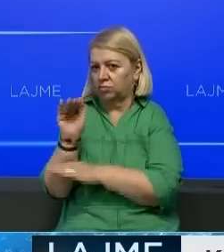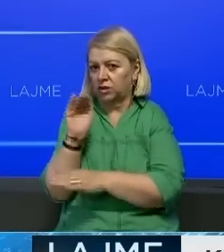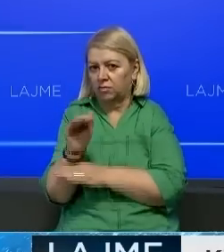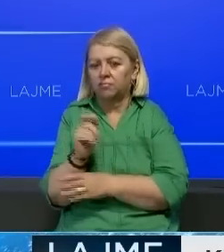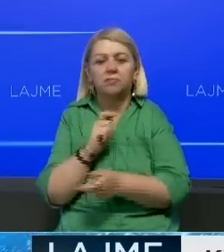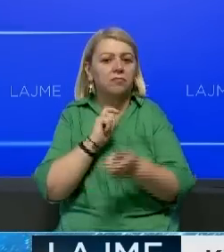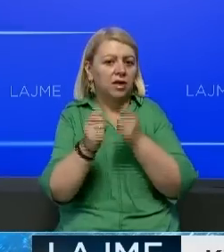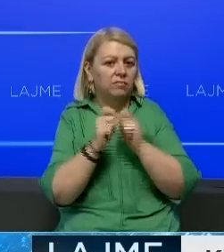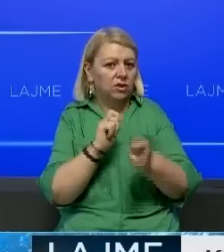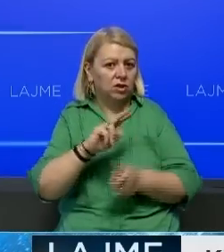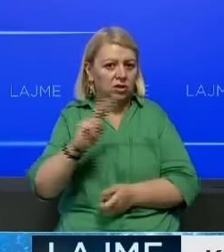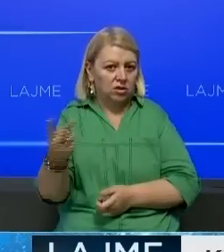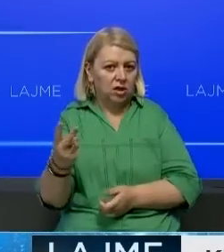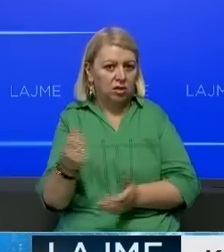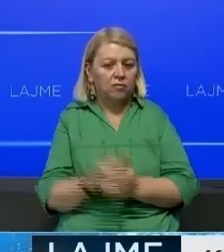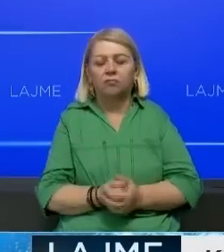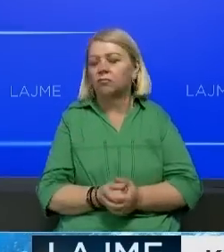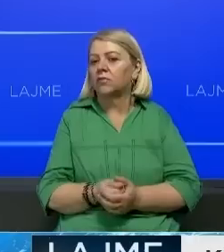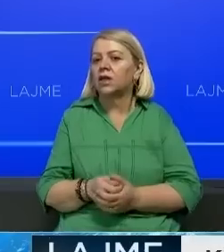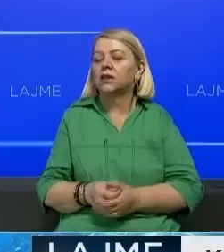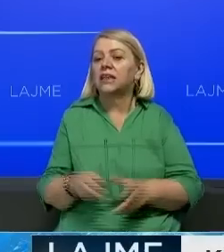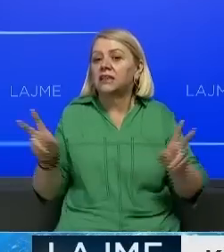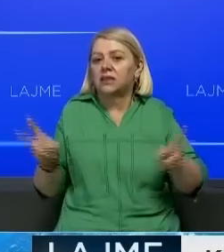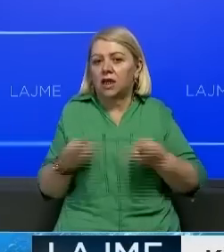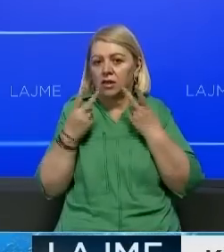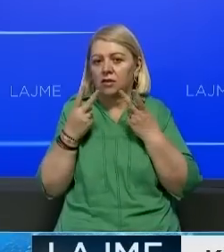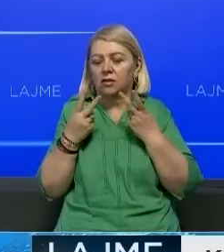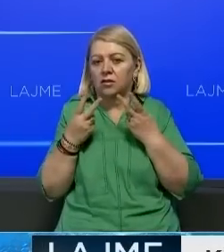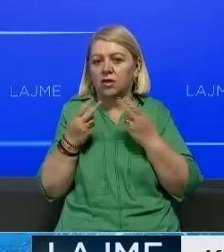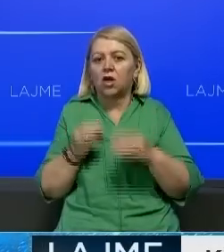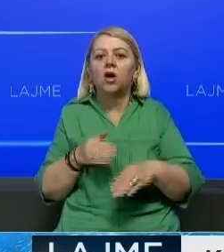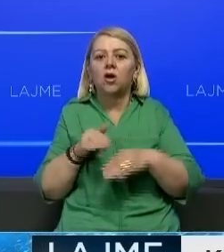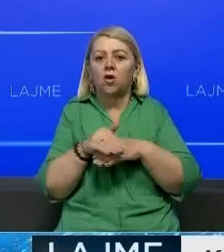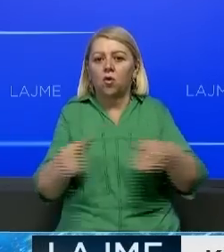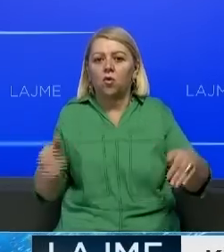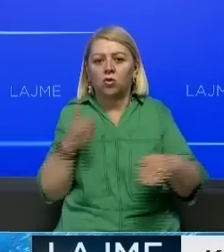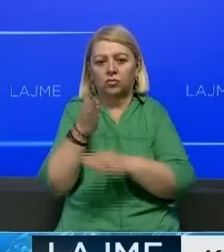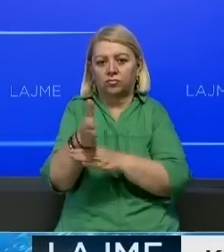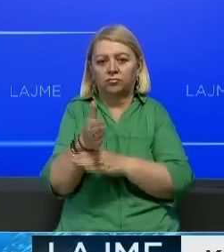tjetër marrëveshje që do të krijojë lehtësira tjera të kalimit kufitar.